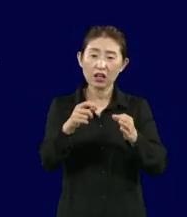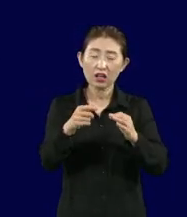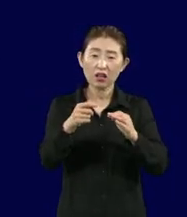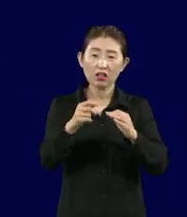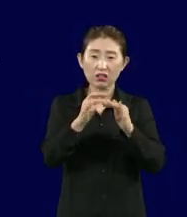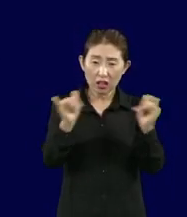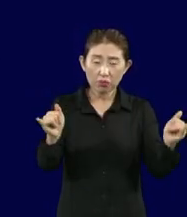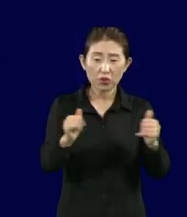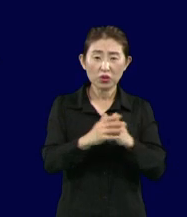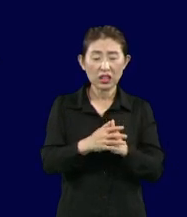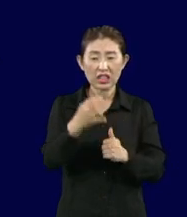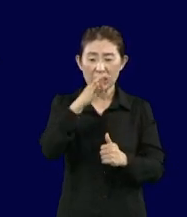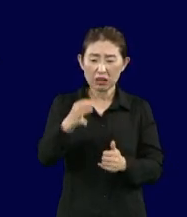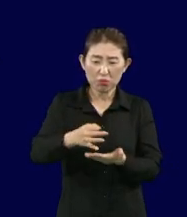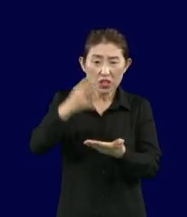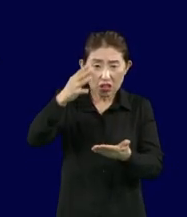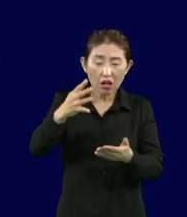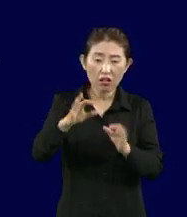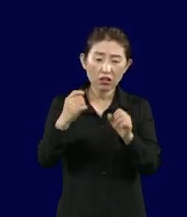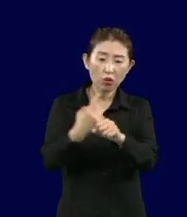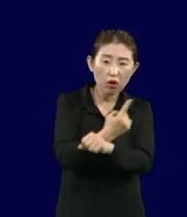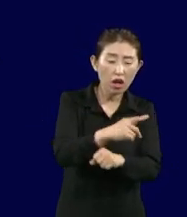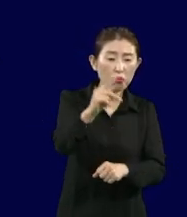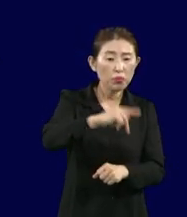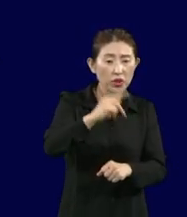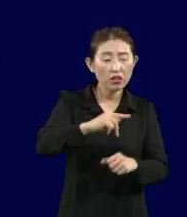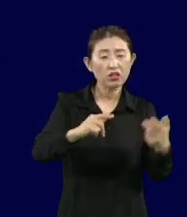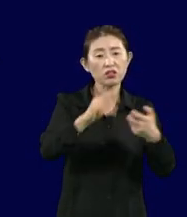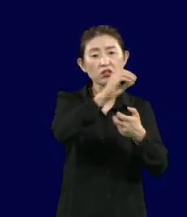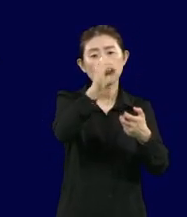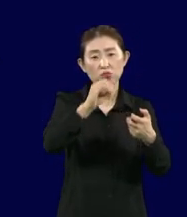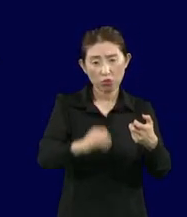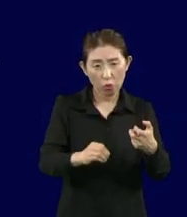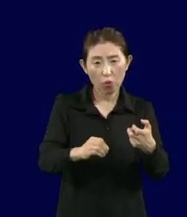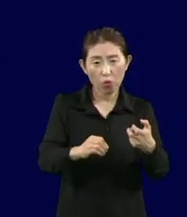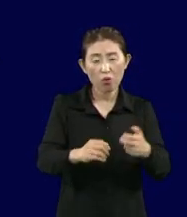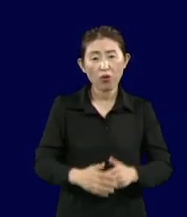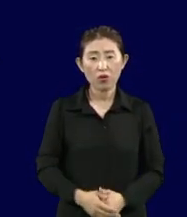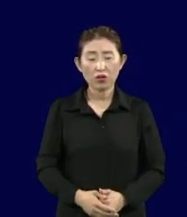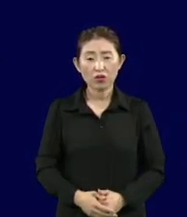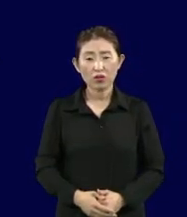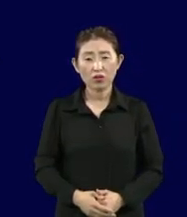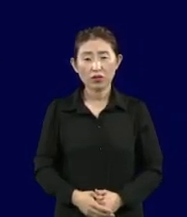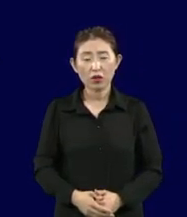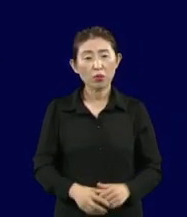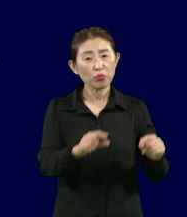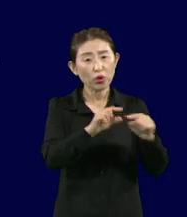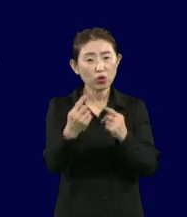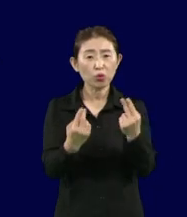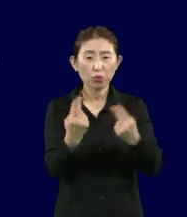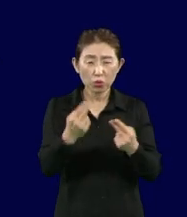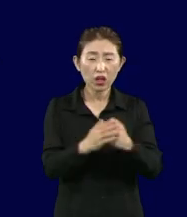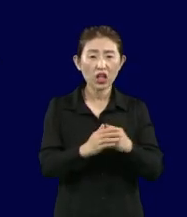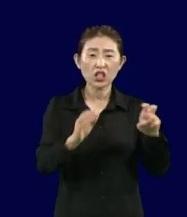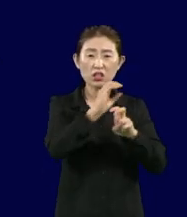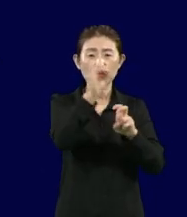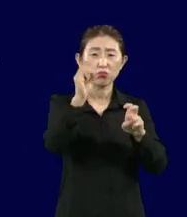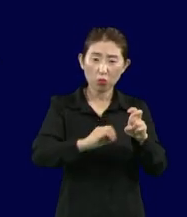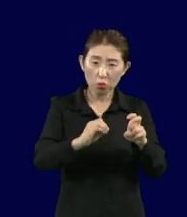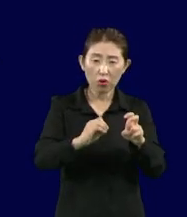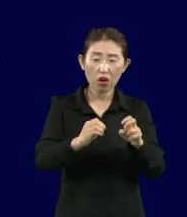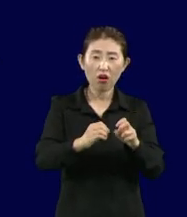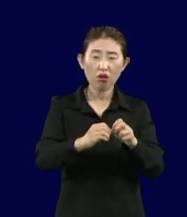경우 고금리 비은행권 대출 비중이 70%에 육박해서 전체 평균치보다 20%